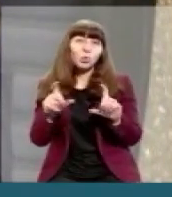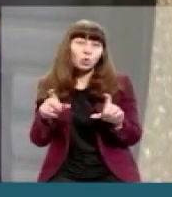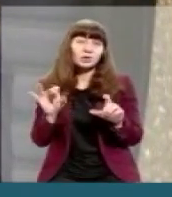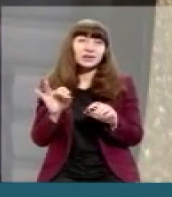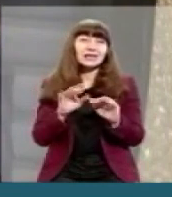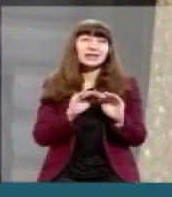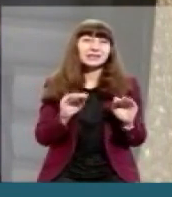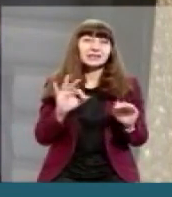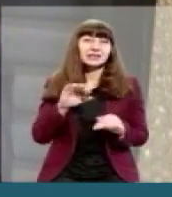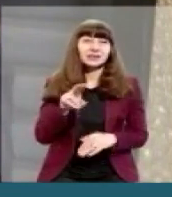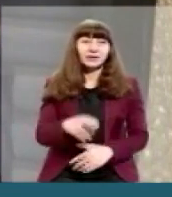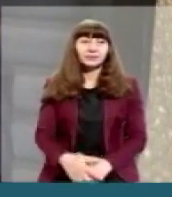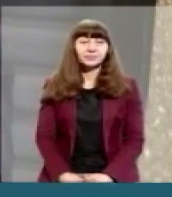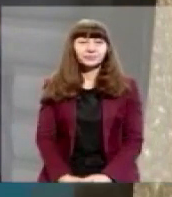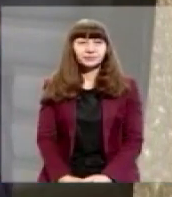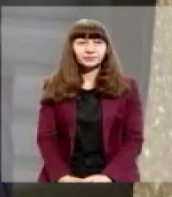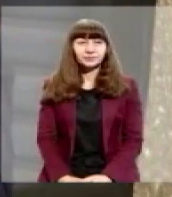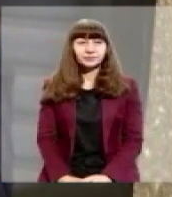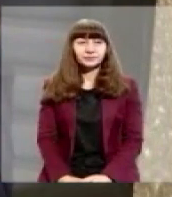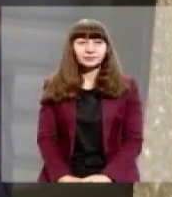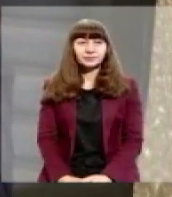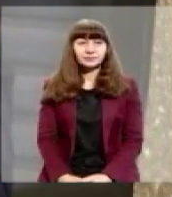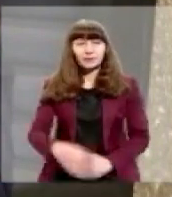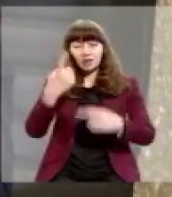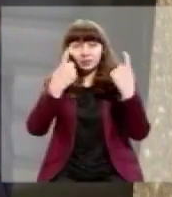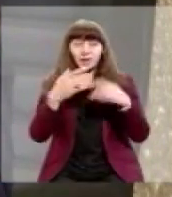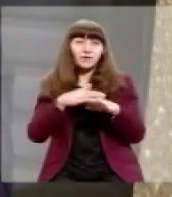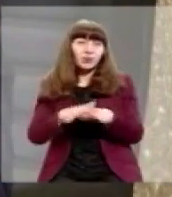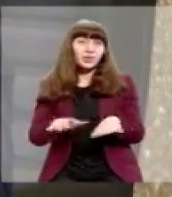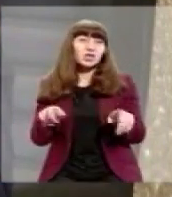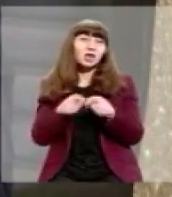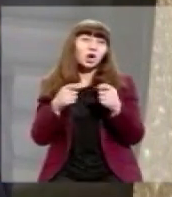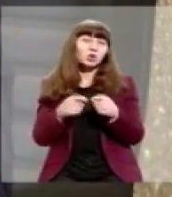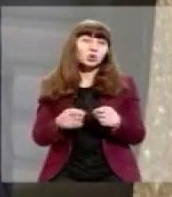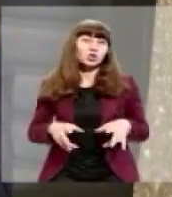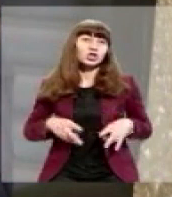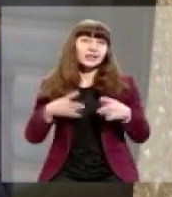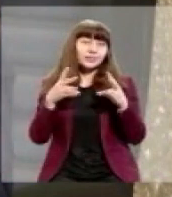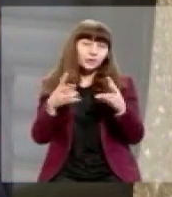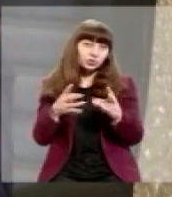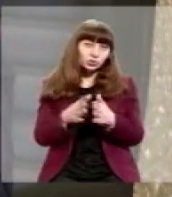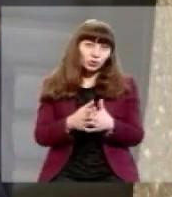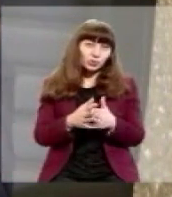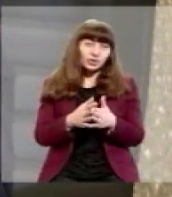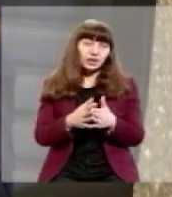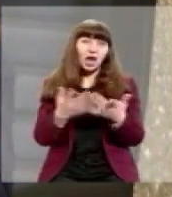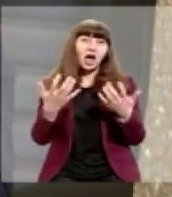или детского сада для детей. Сведения о совершенных правонарушениях на карте отображаются автоматически